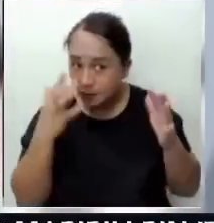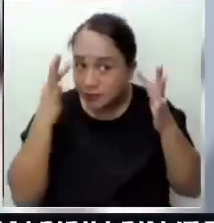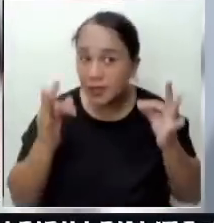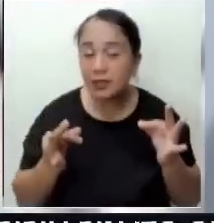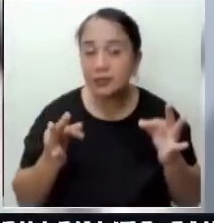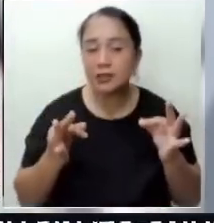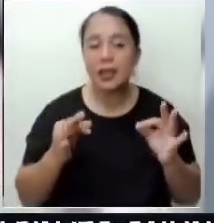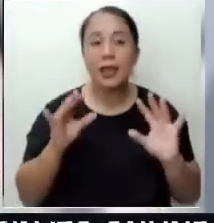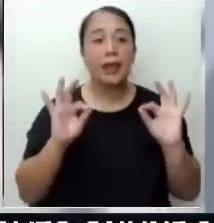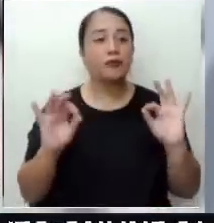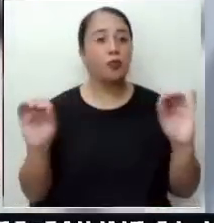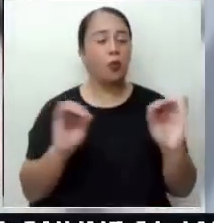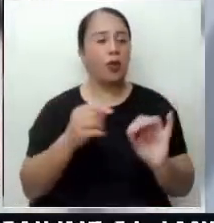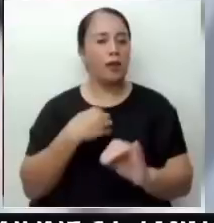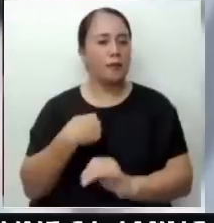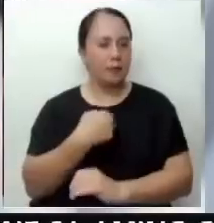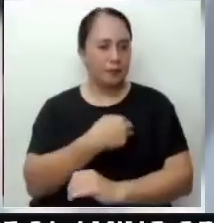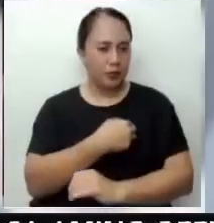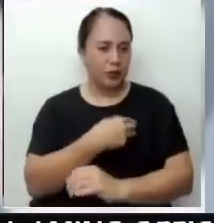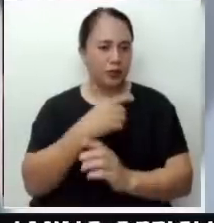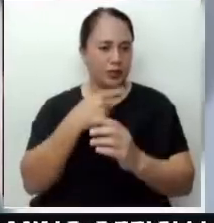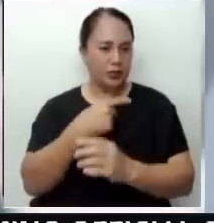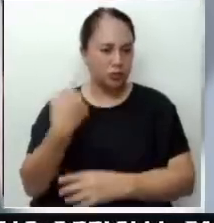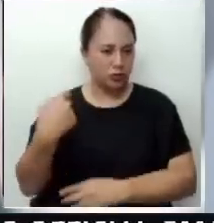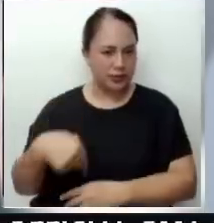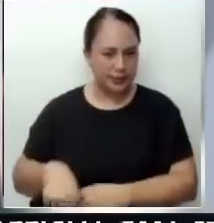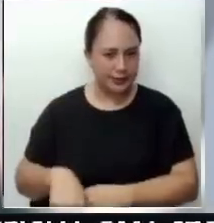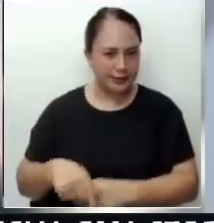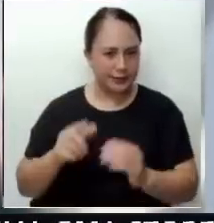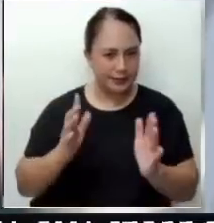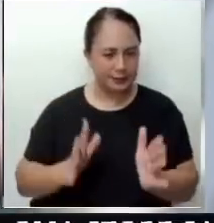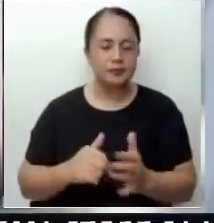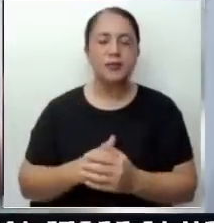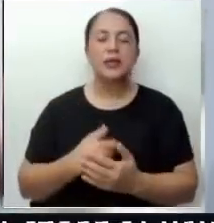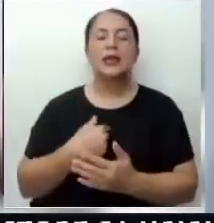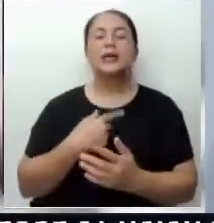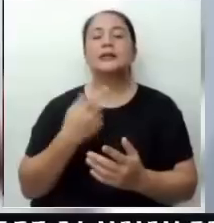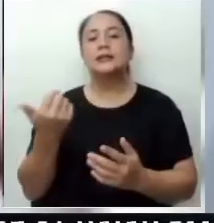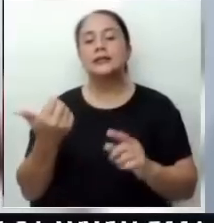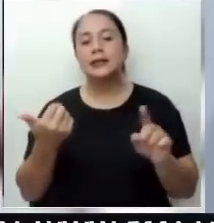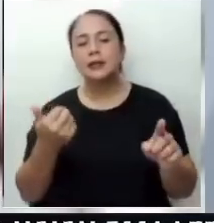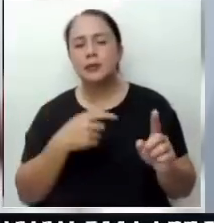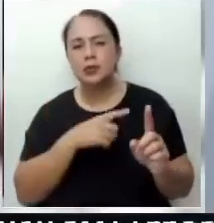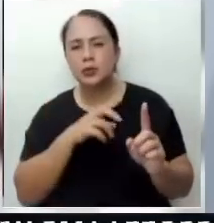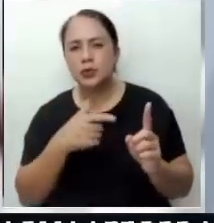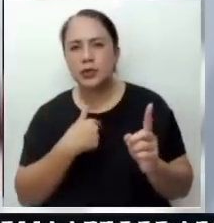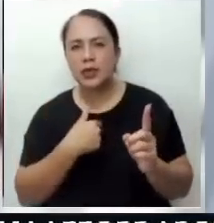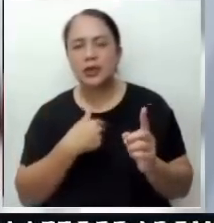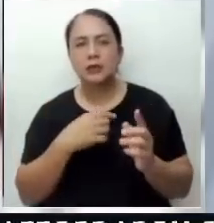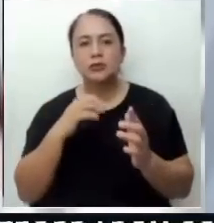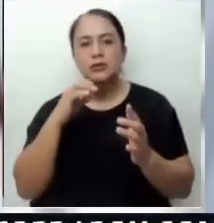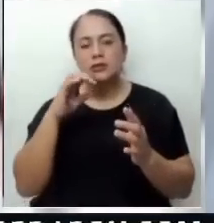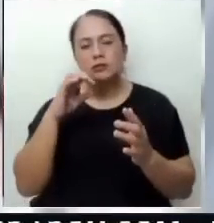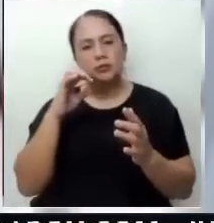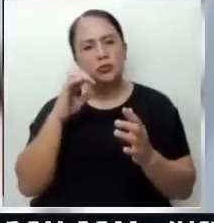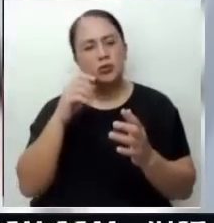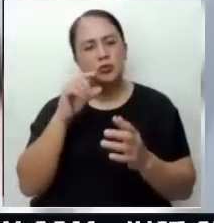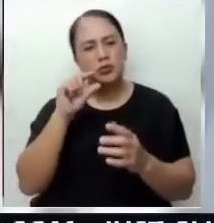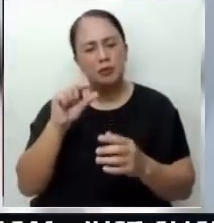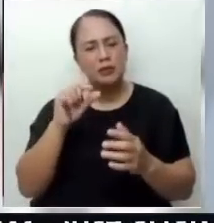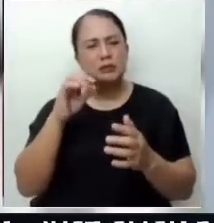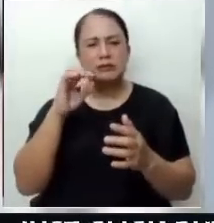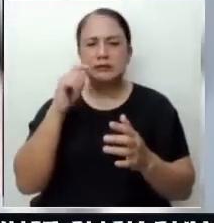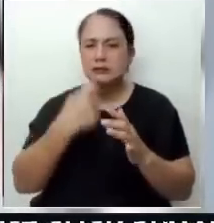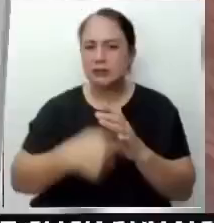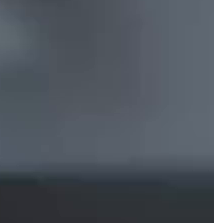nitong Chinese. Pinatitignan rin ng Senado sa Energy Regulatory Commission ang maliit umanong buwis ng NGCP. Nagbabalik si